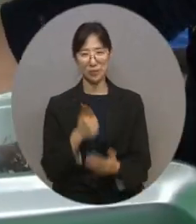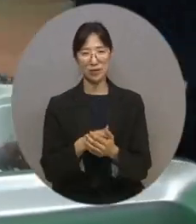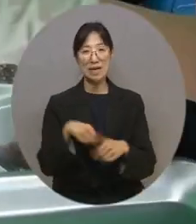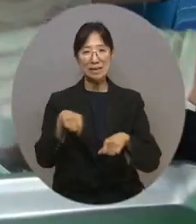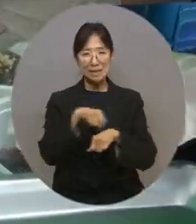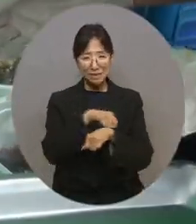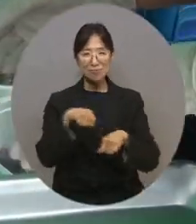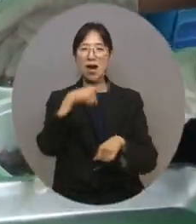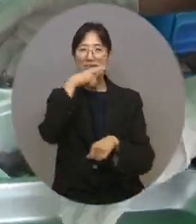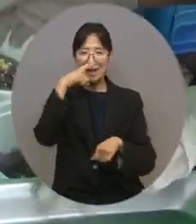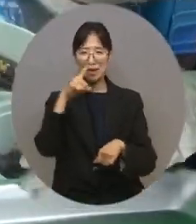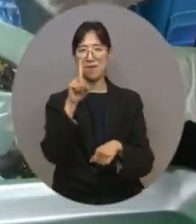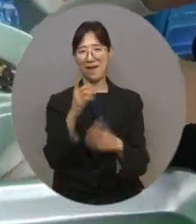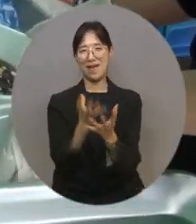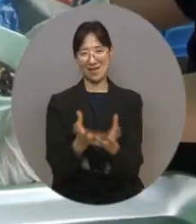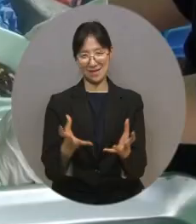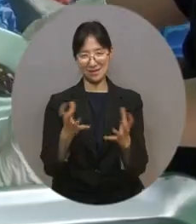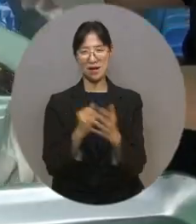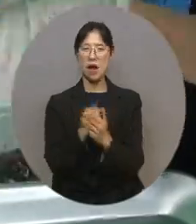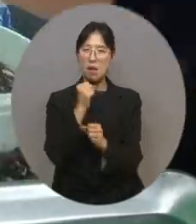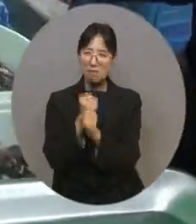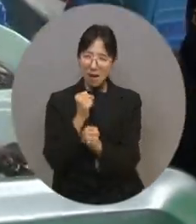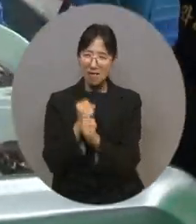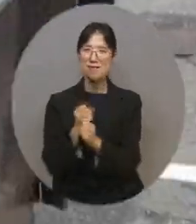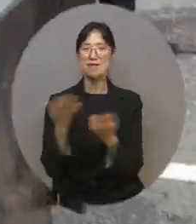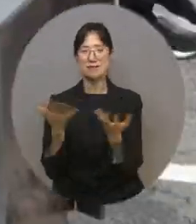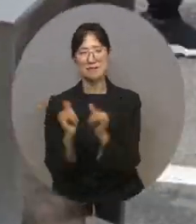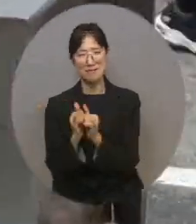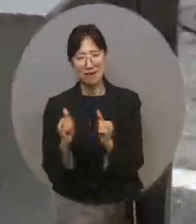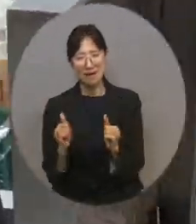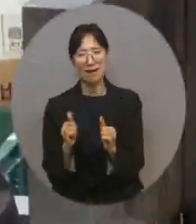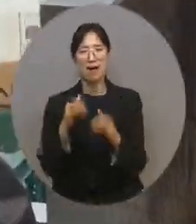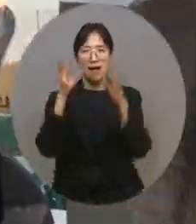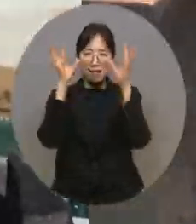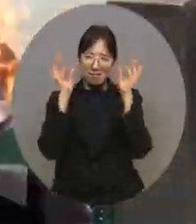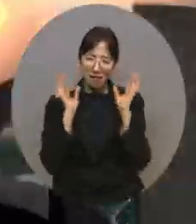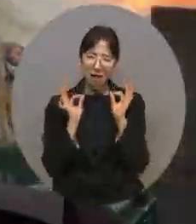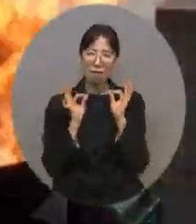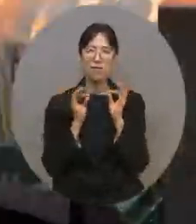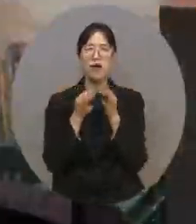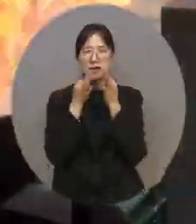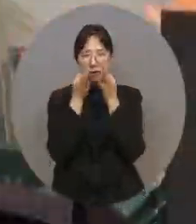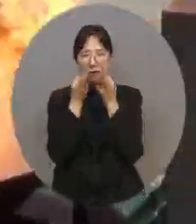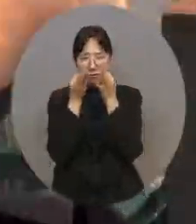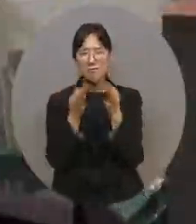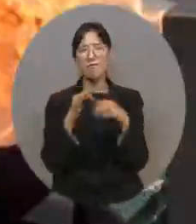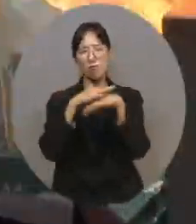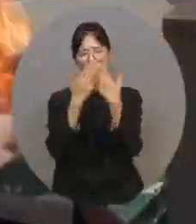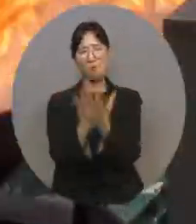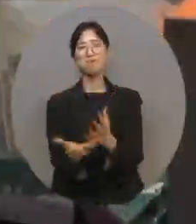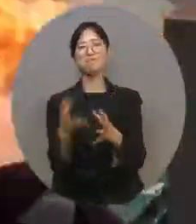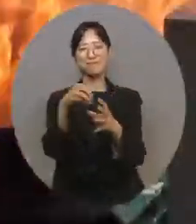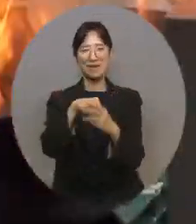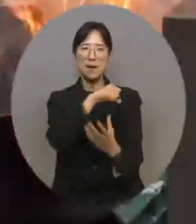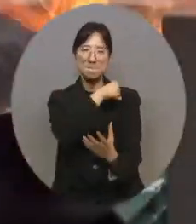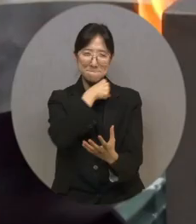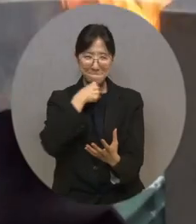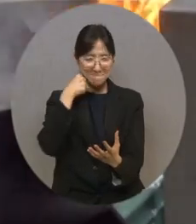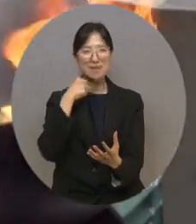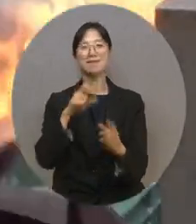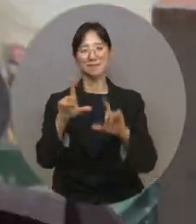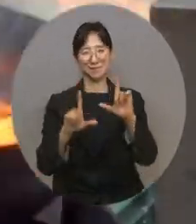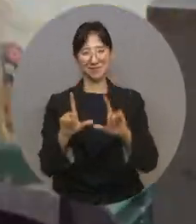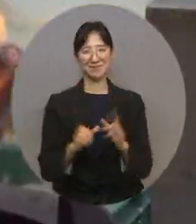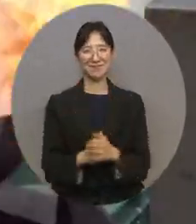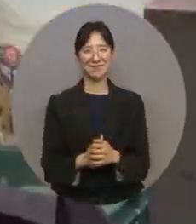특별한 자장면 한 그릇, 만들어내는 손길, 땀방울, 정성이 그대로 녹아나는 맛난 현장의 한